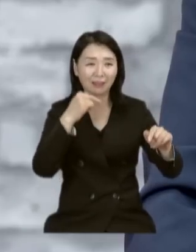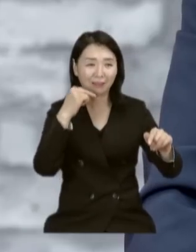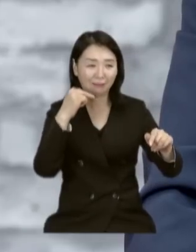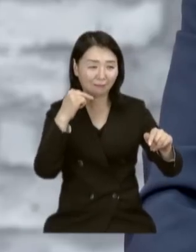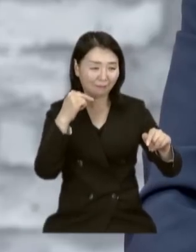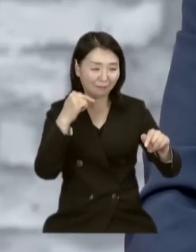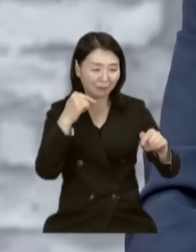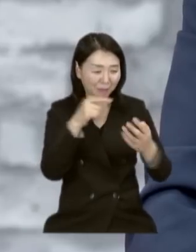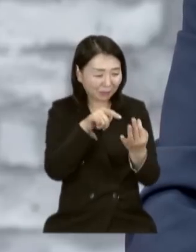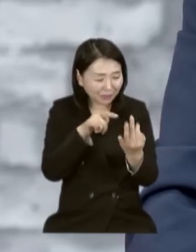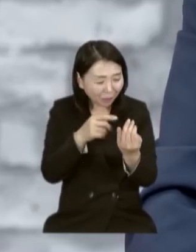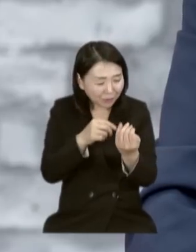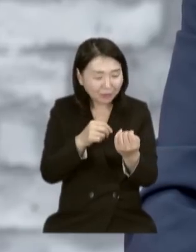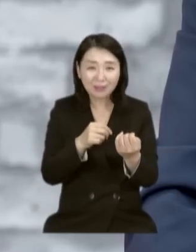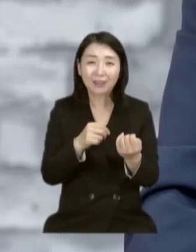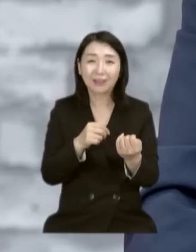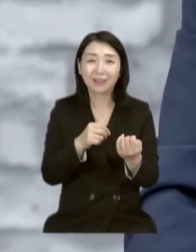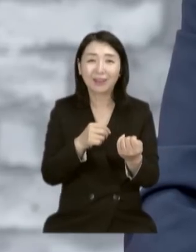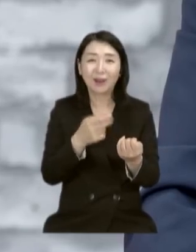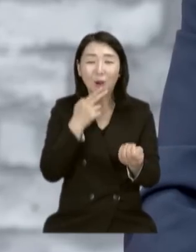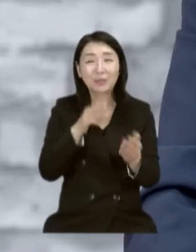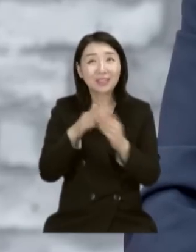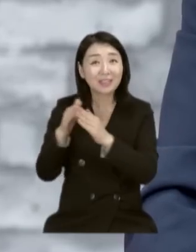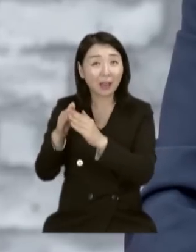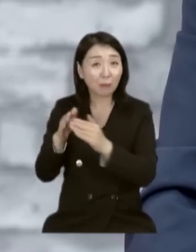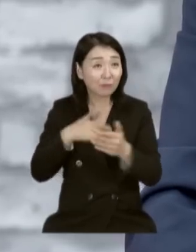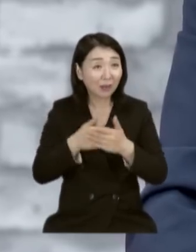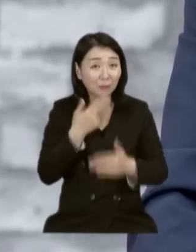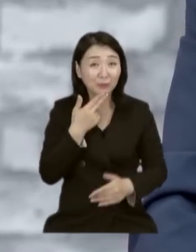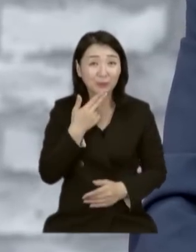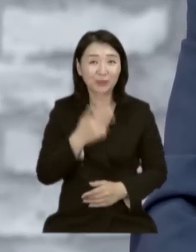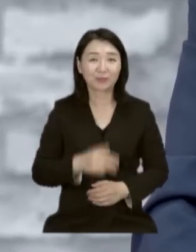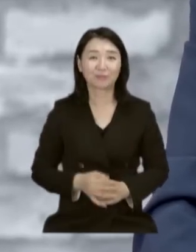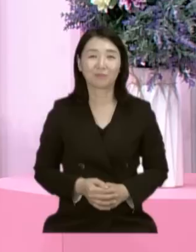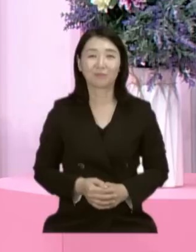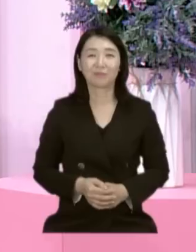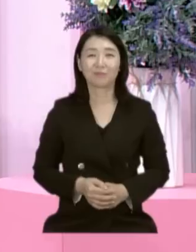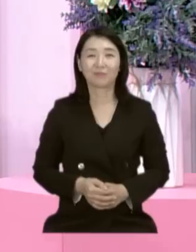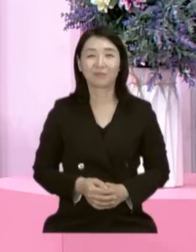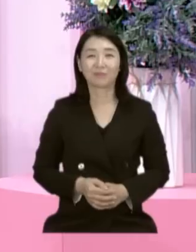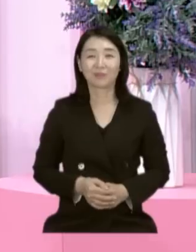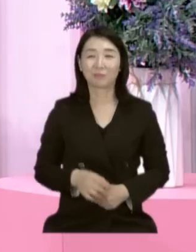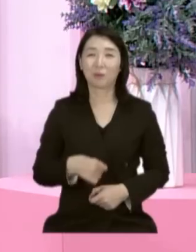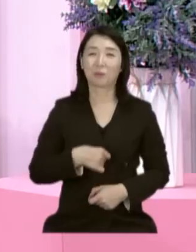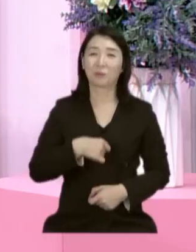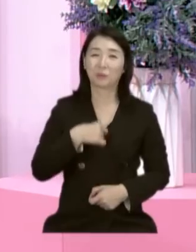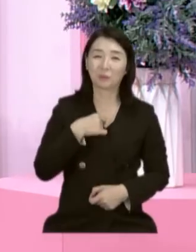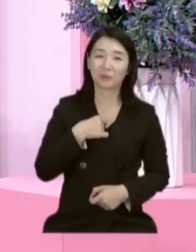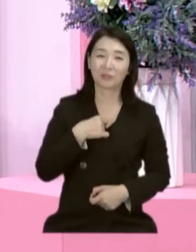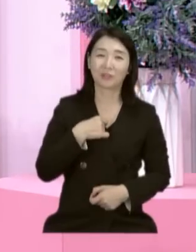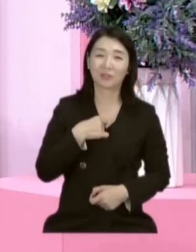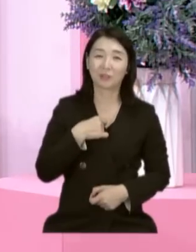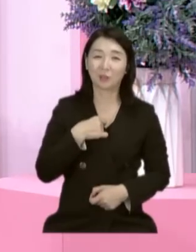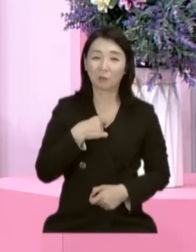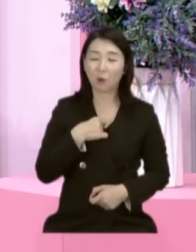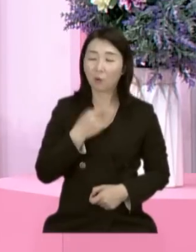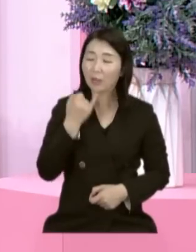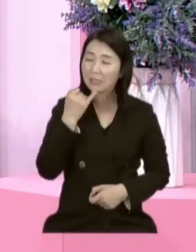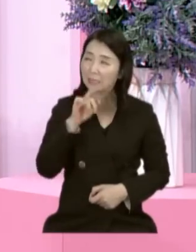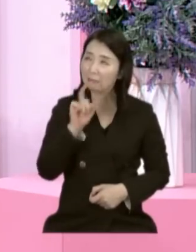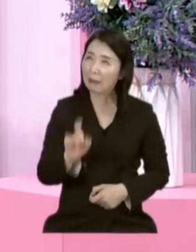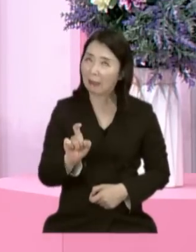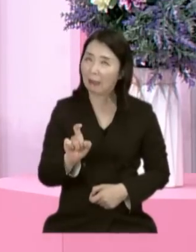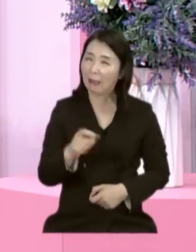따져서 이사한 게 아니라 그냥 이사해 보셨을 거 아니에요. 그럼요, 예. 불안하지 않으셨어요, 맨 처음에? 뭐 솔직히 없는 거는 아니죠.